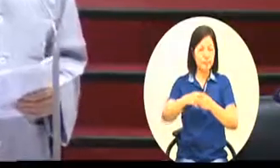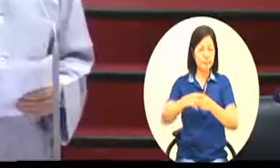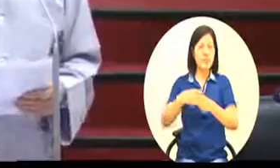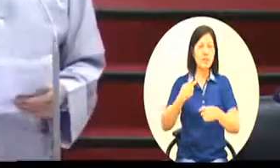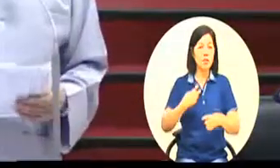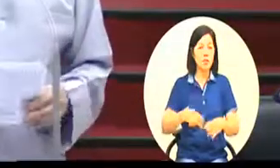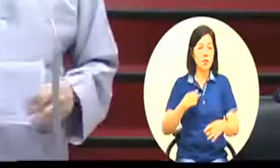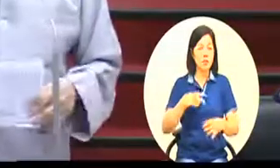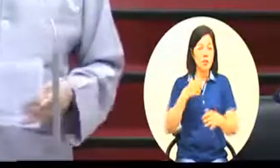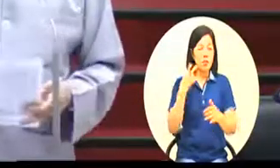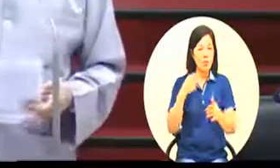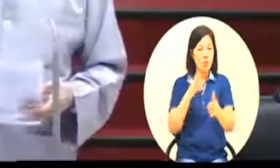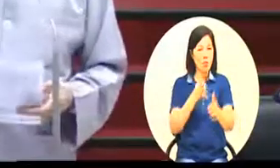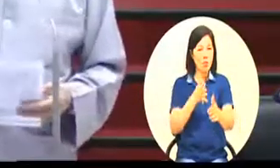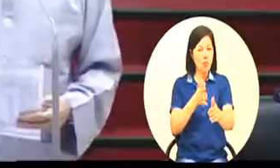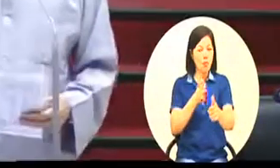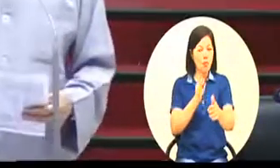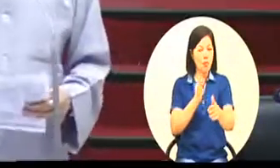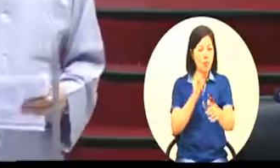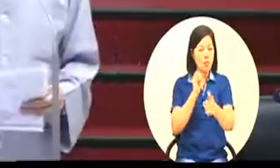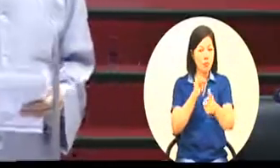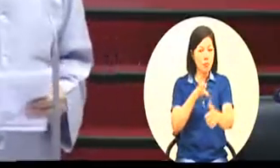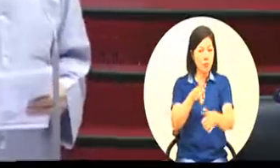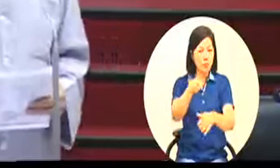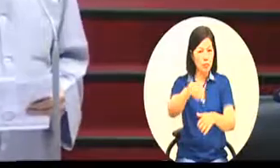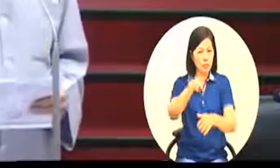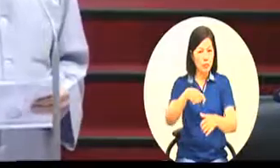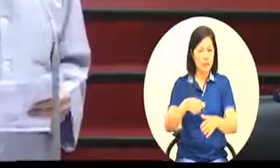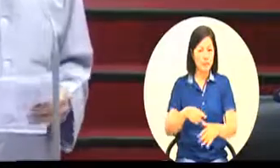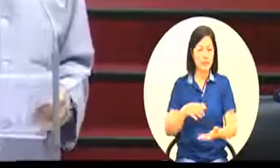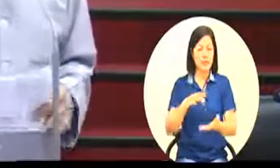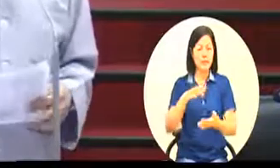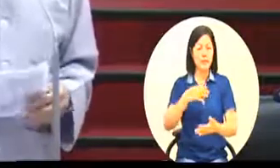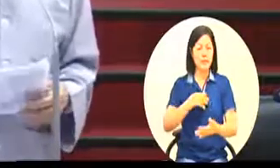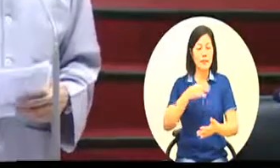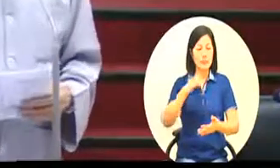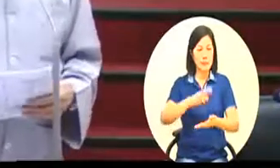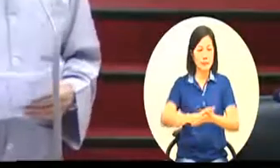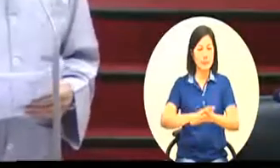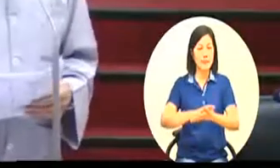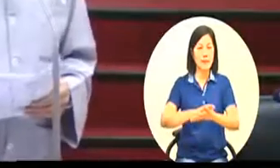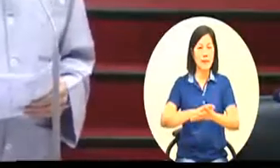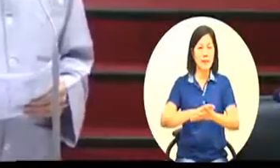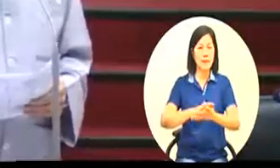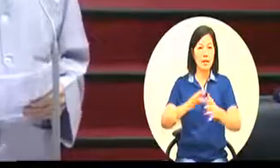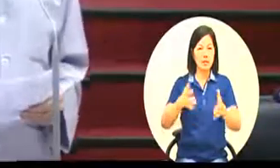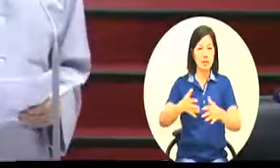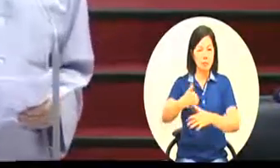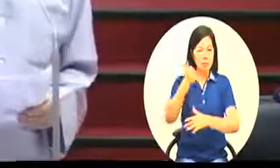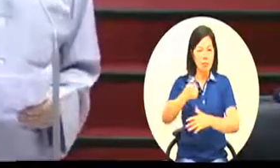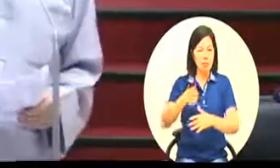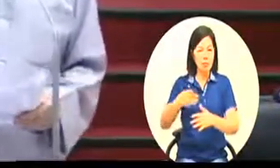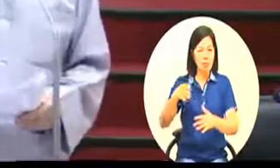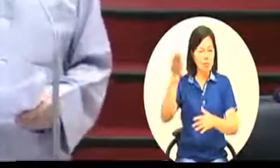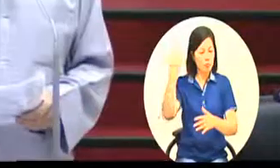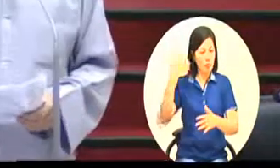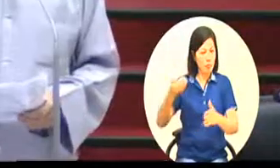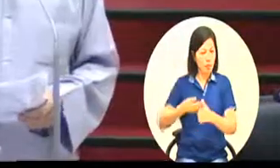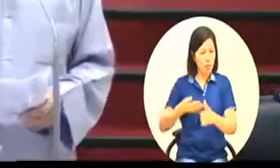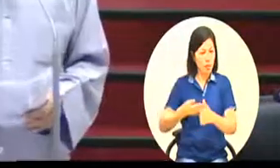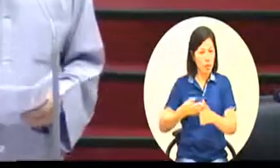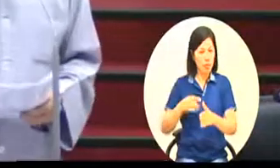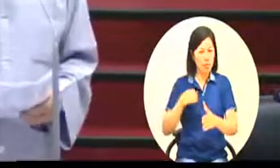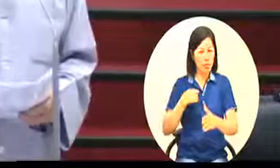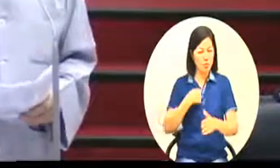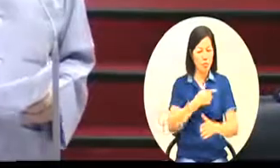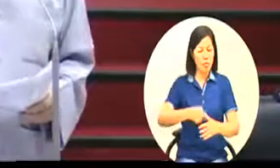扁总统的栽培，嘛扭到民进党的三旗啊。其实我咧参加选举，拢用无